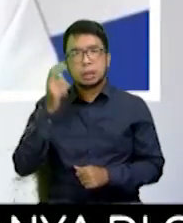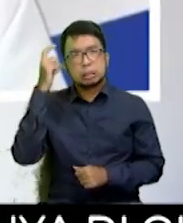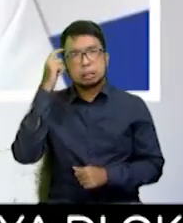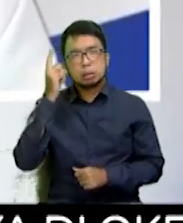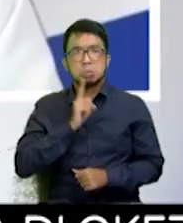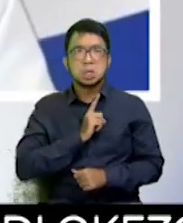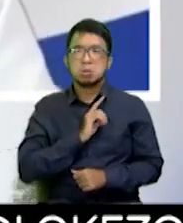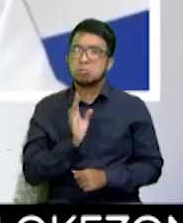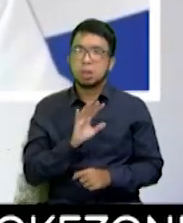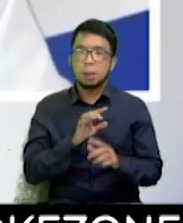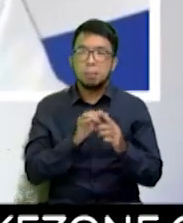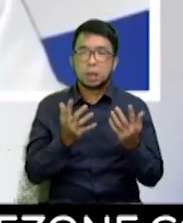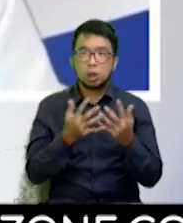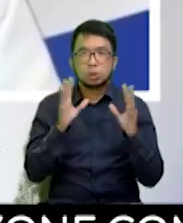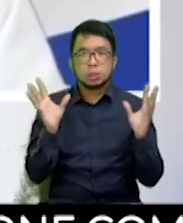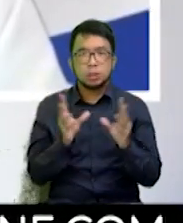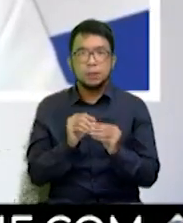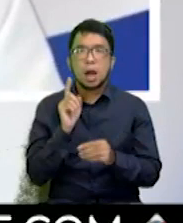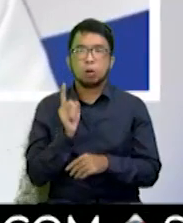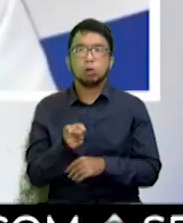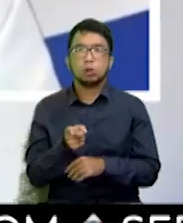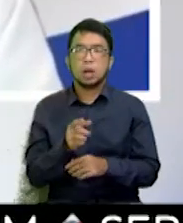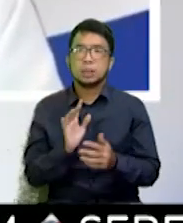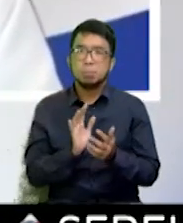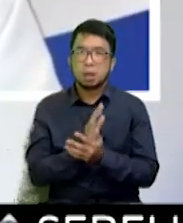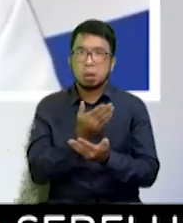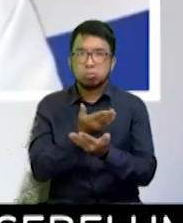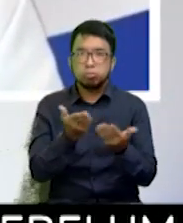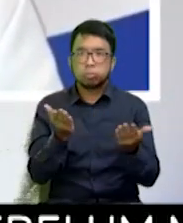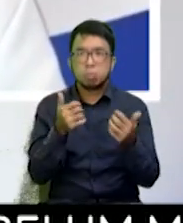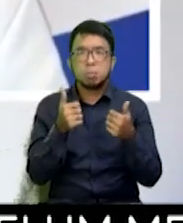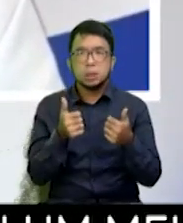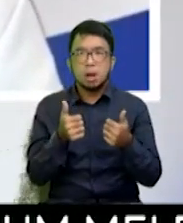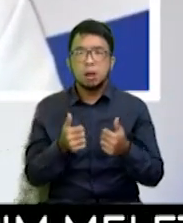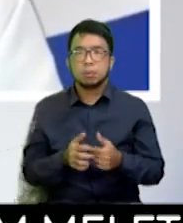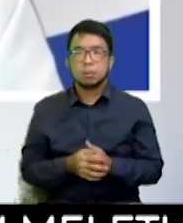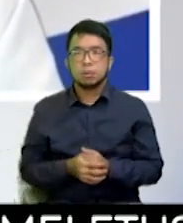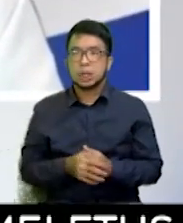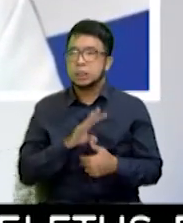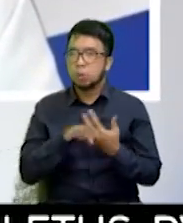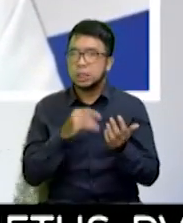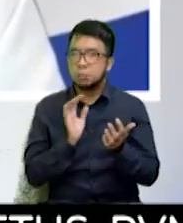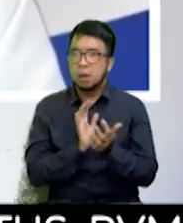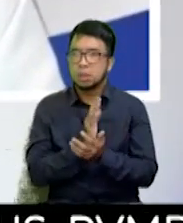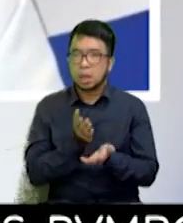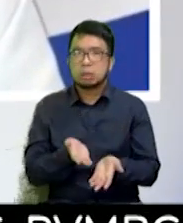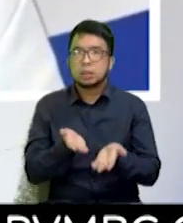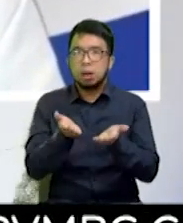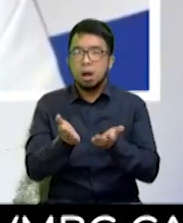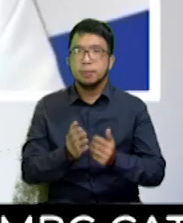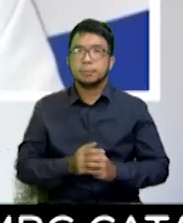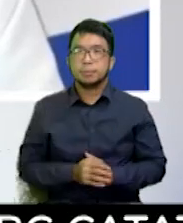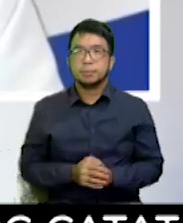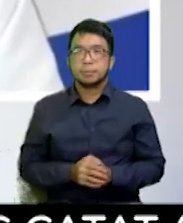partai inklusif, membuka diri kepada siapapun tanpa kecuali. Ya, sepanjang